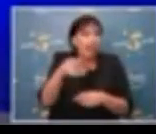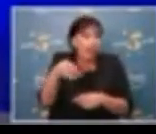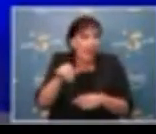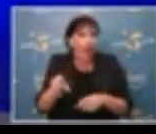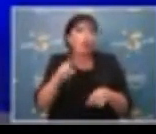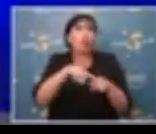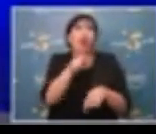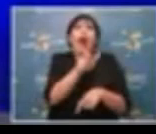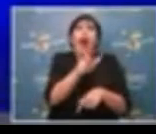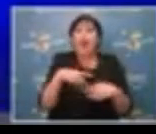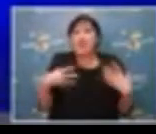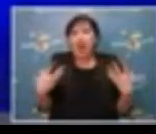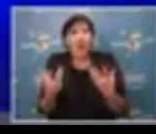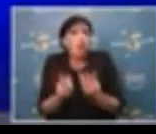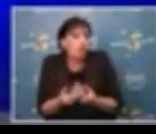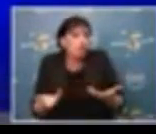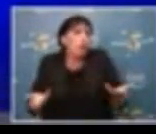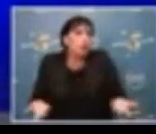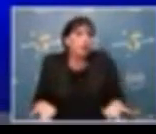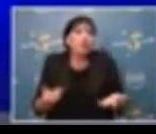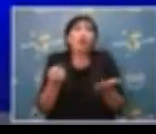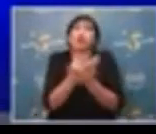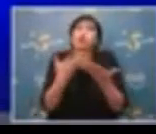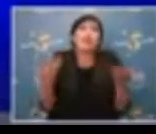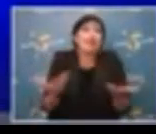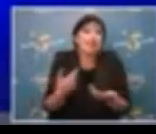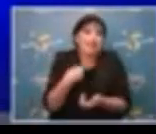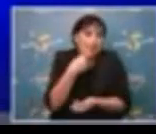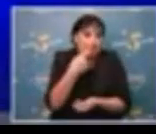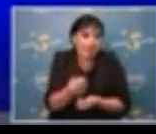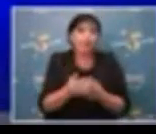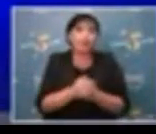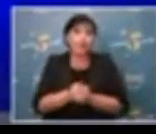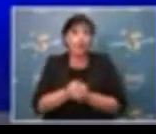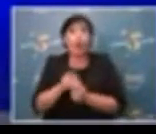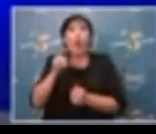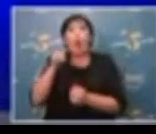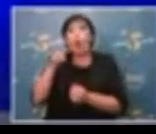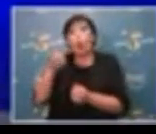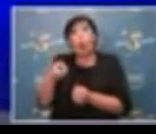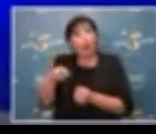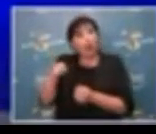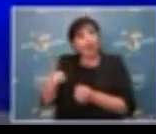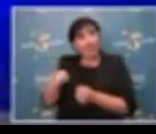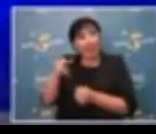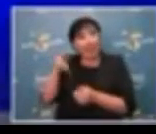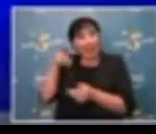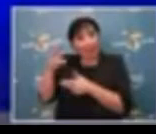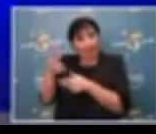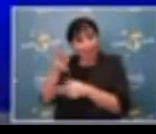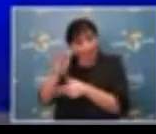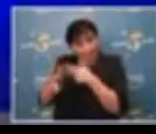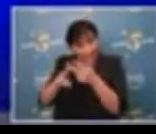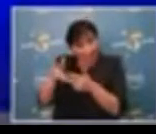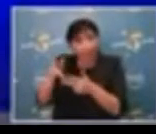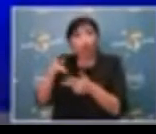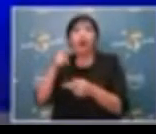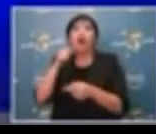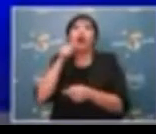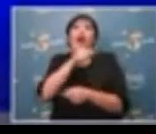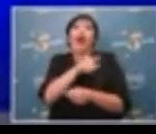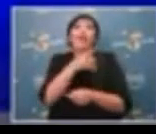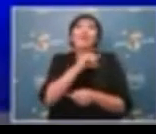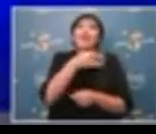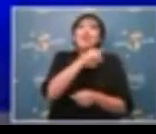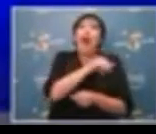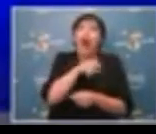Casaleggio. Allora è successo questo, che ogni volta che parlava Gunther traduceva in inglese Di Maio, io non capivo più